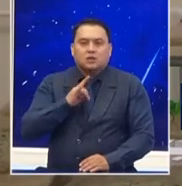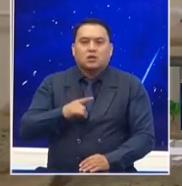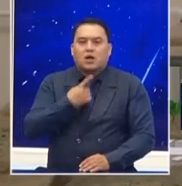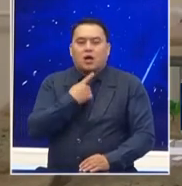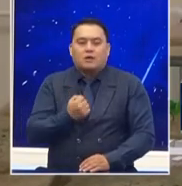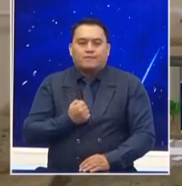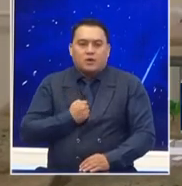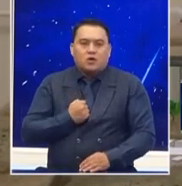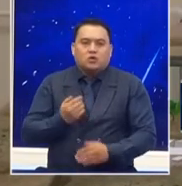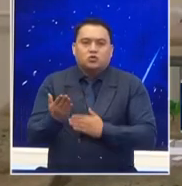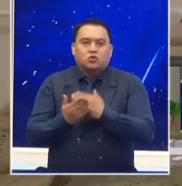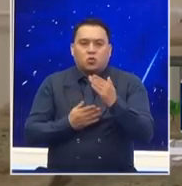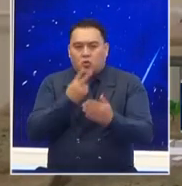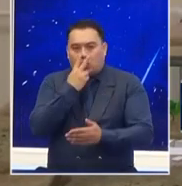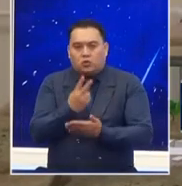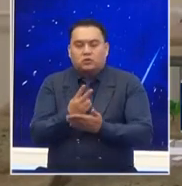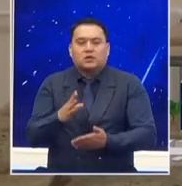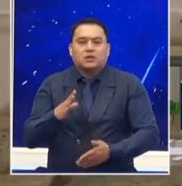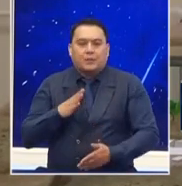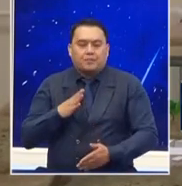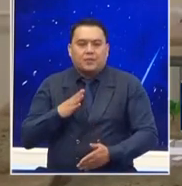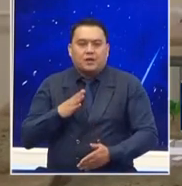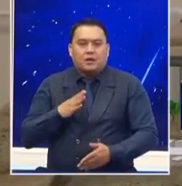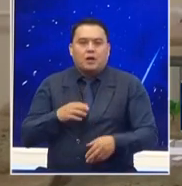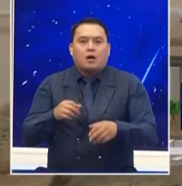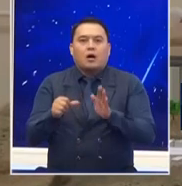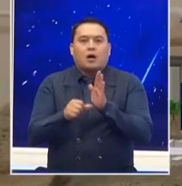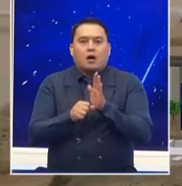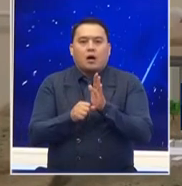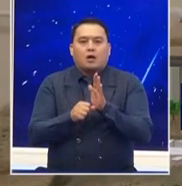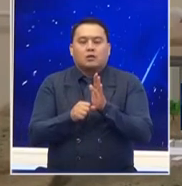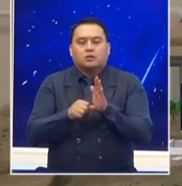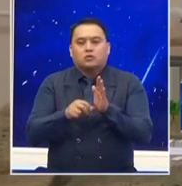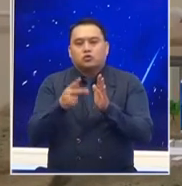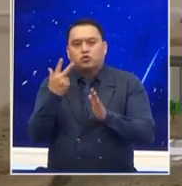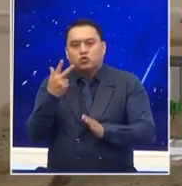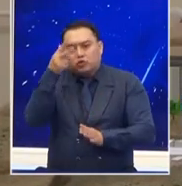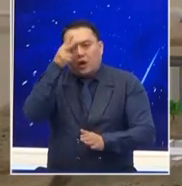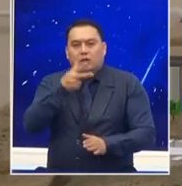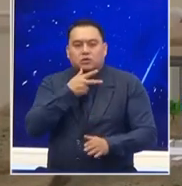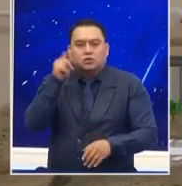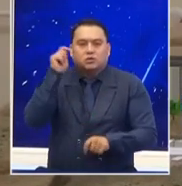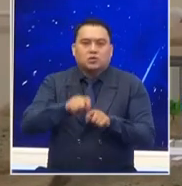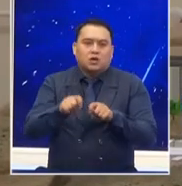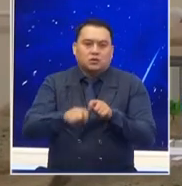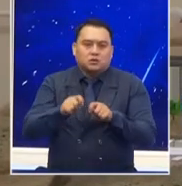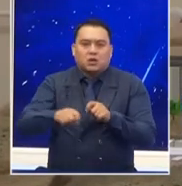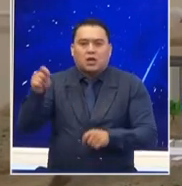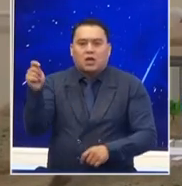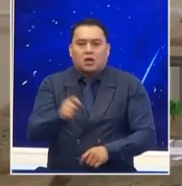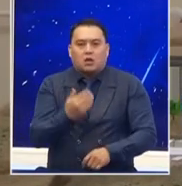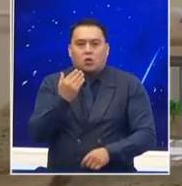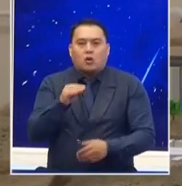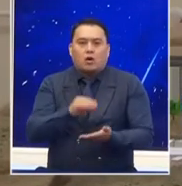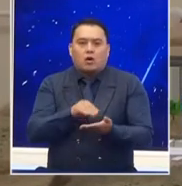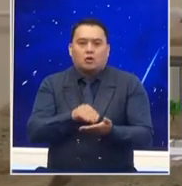жоғары деңгейде көрсетті. Себебі әр үш ай сайын бізге тексерістер келеді. Біріккен ұлттар ұйымының тексерушілері, олардың